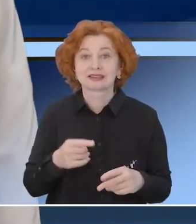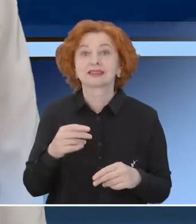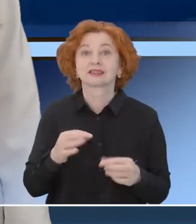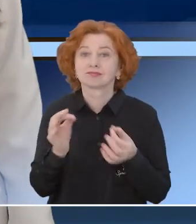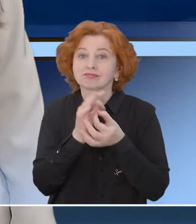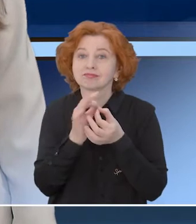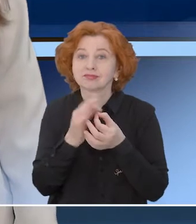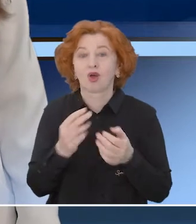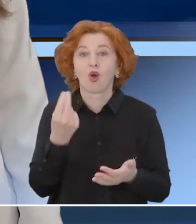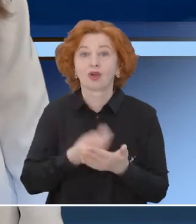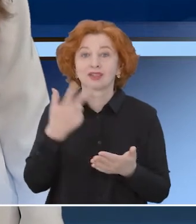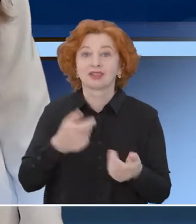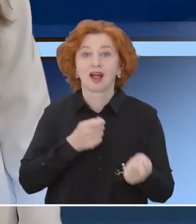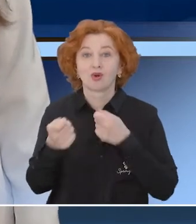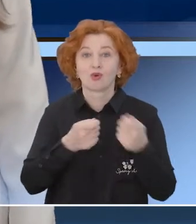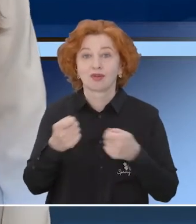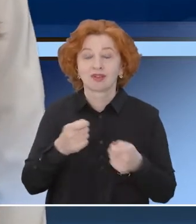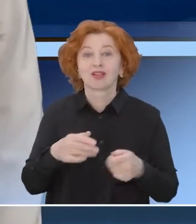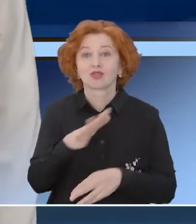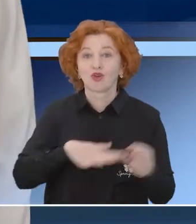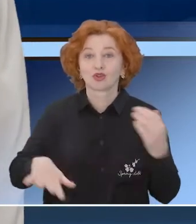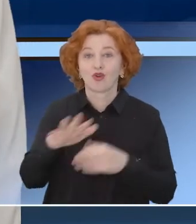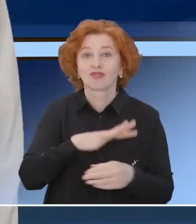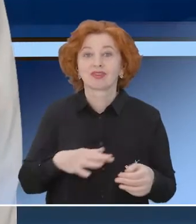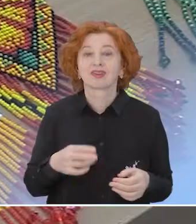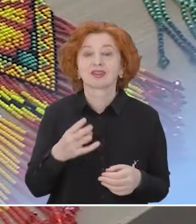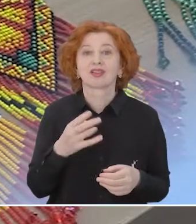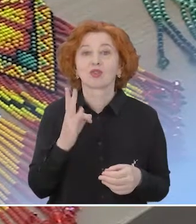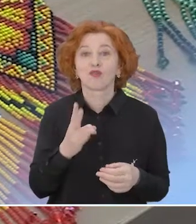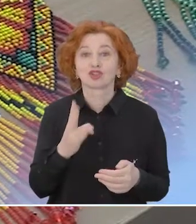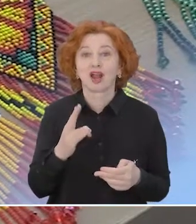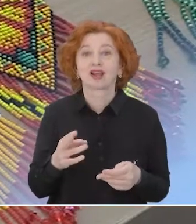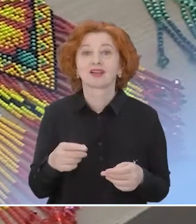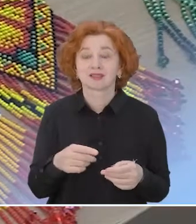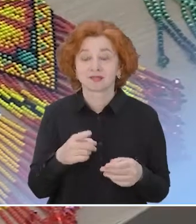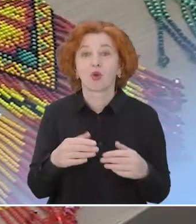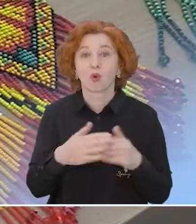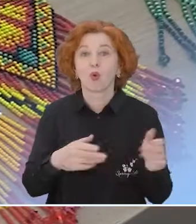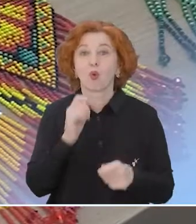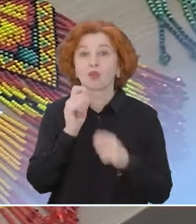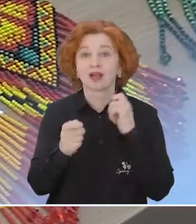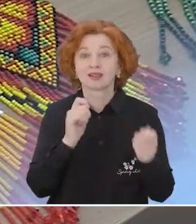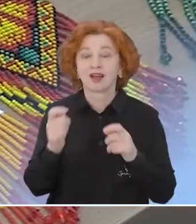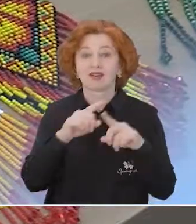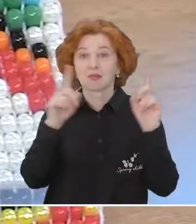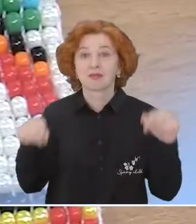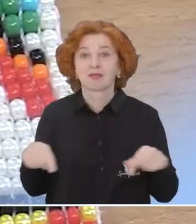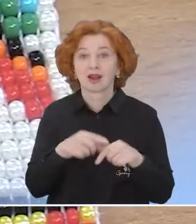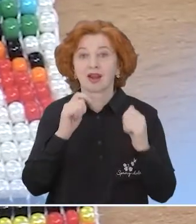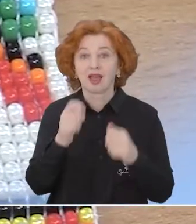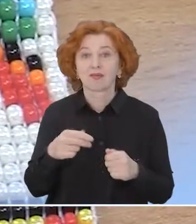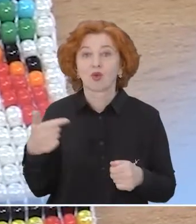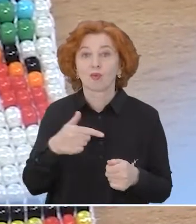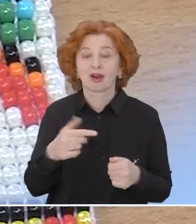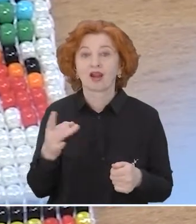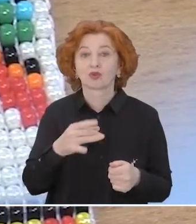их кропотливый труд высоко оценило руководство Донского региона. Новошахтинские рукодельницы не раз уже удостаивались премии